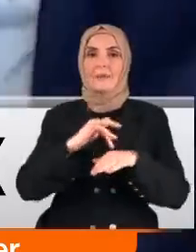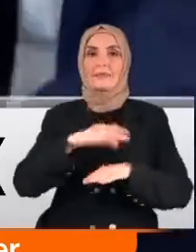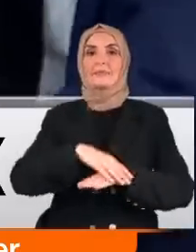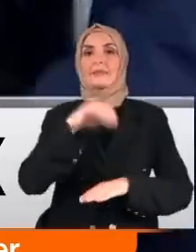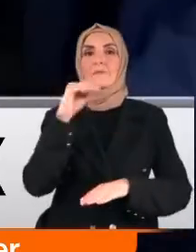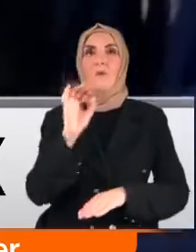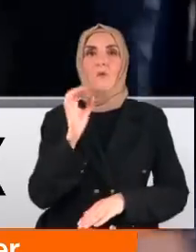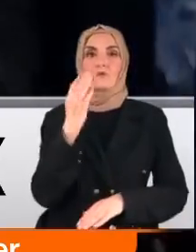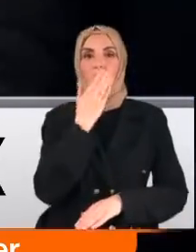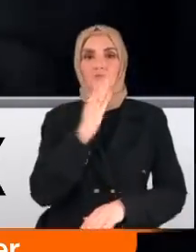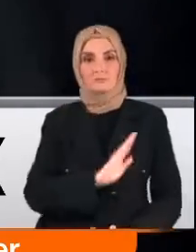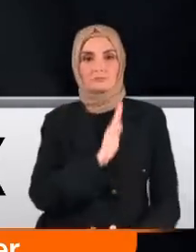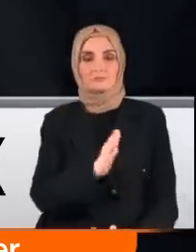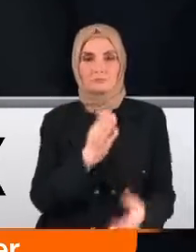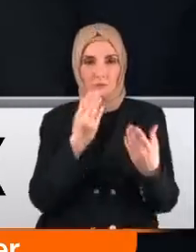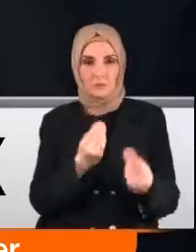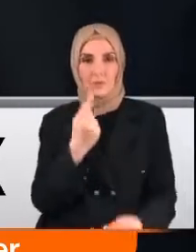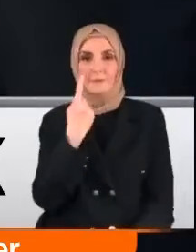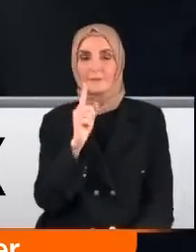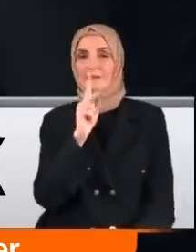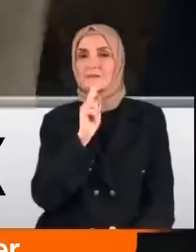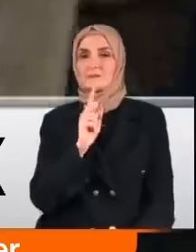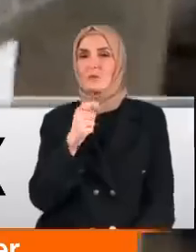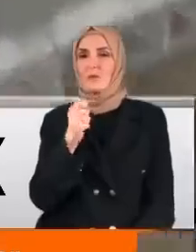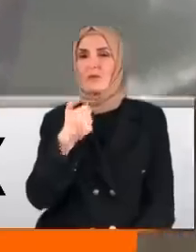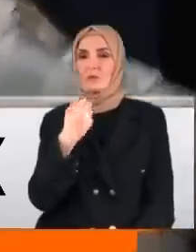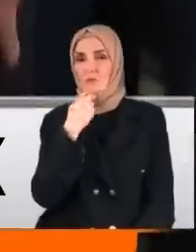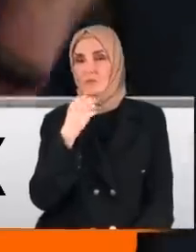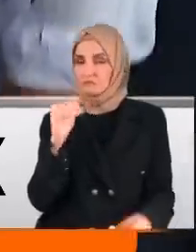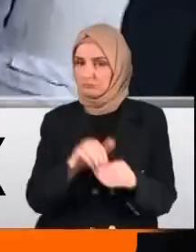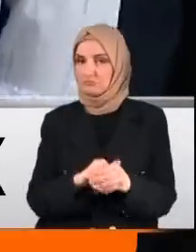tutacak, 1296 numaralı sandığa oyunu atacak.